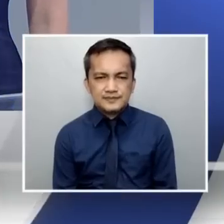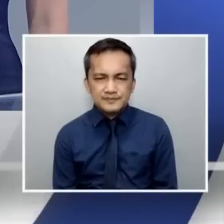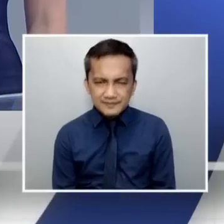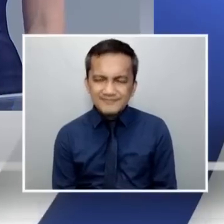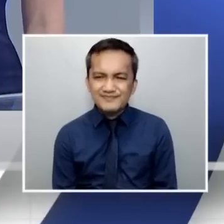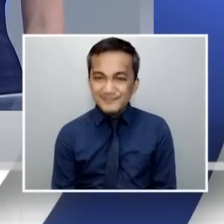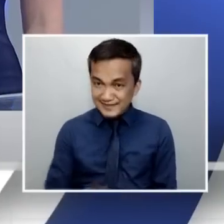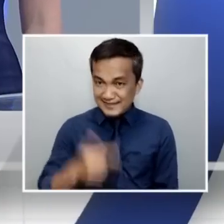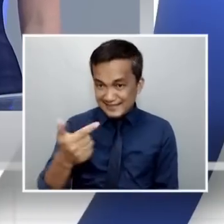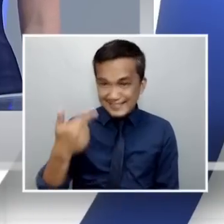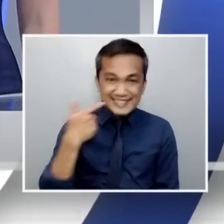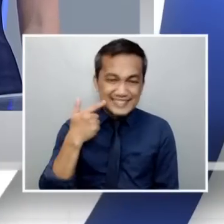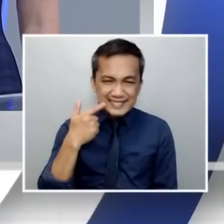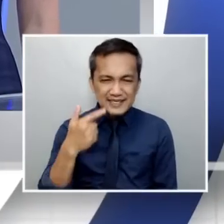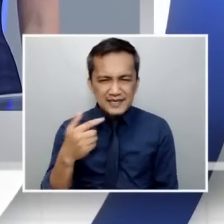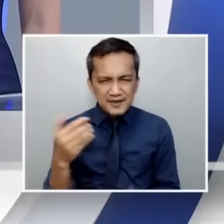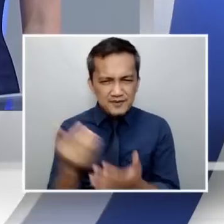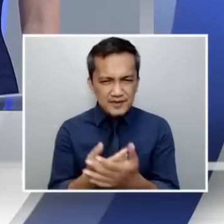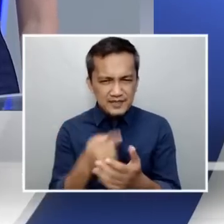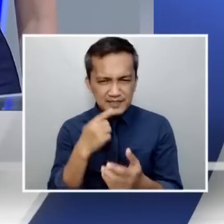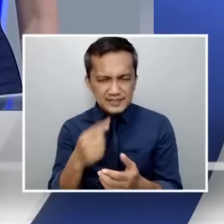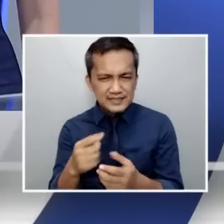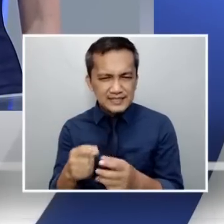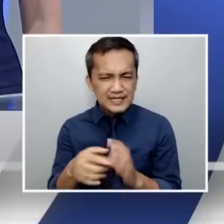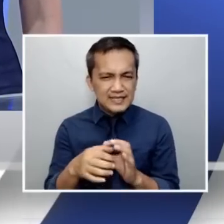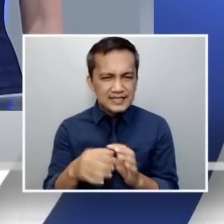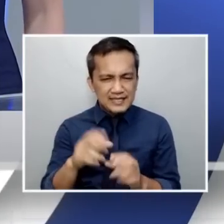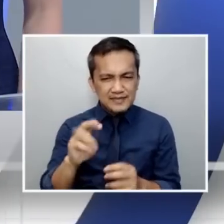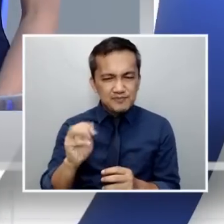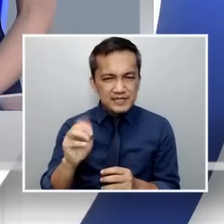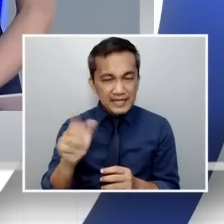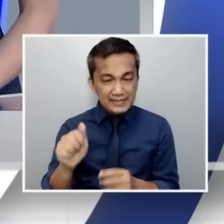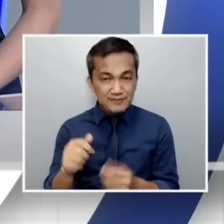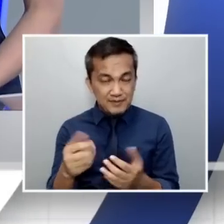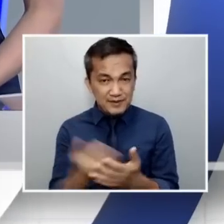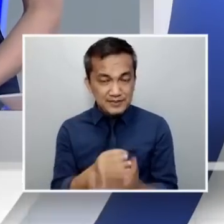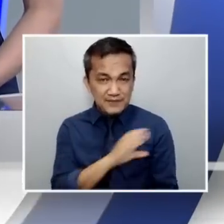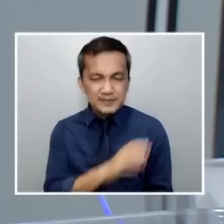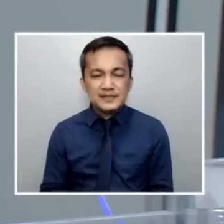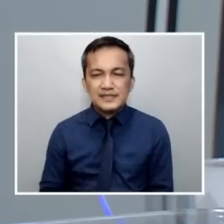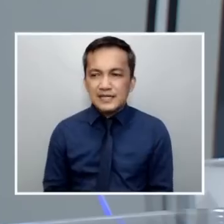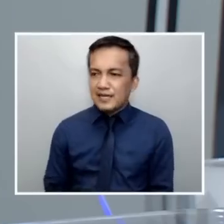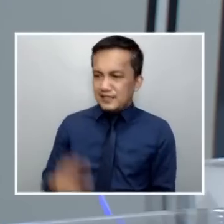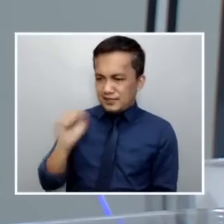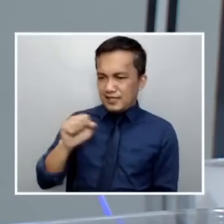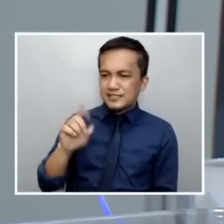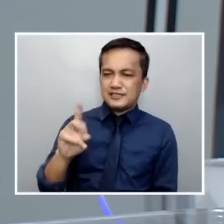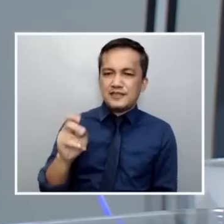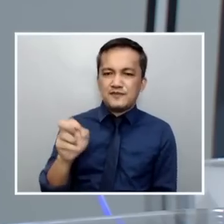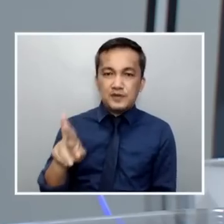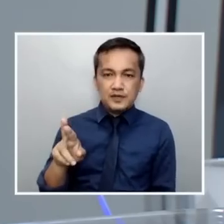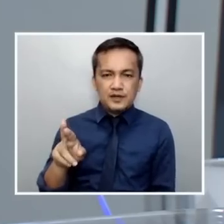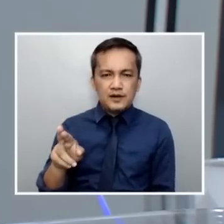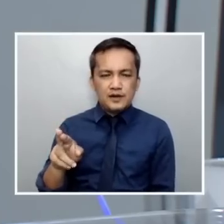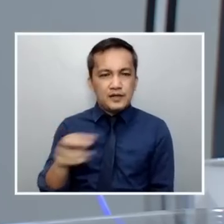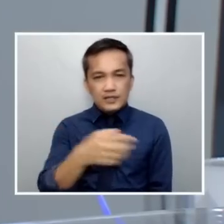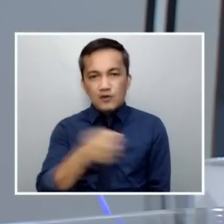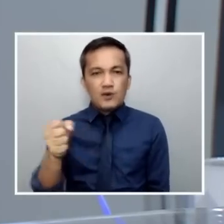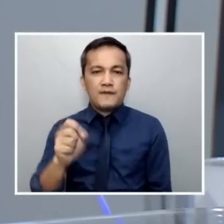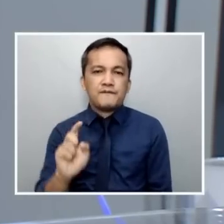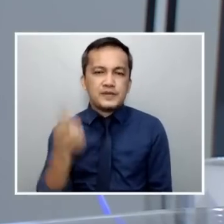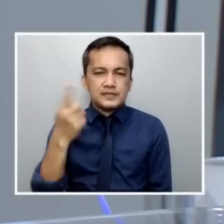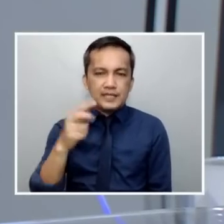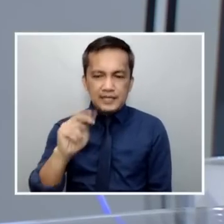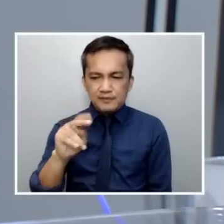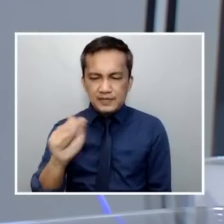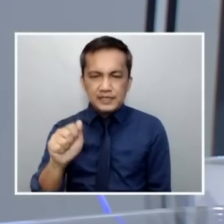Gretchen, may bago ng kampiyon sa NBA. Yes, Ate B, nasungkit ng Denver Nuggets ang kanilang kauna-unahang NBA